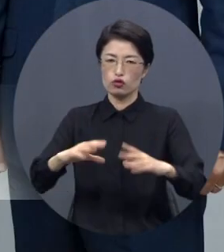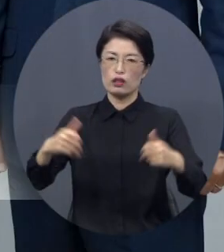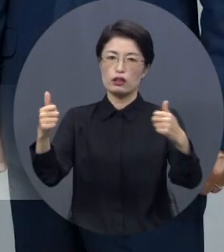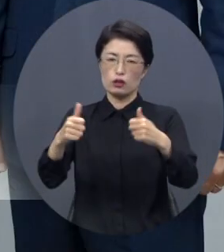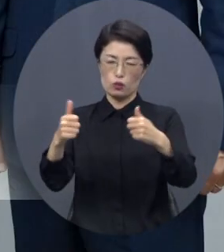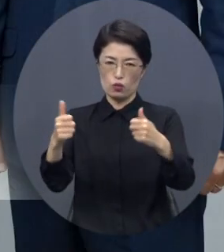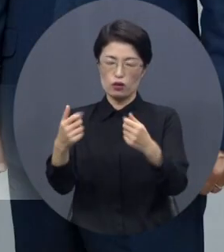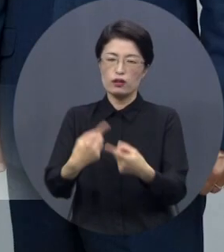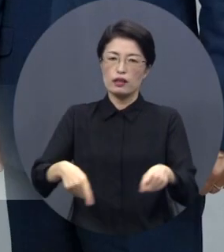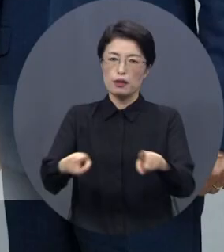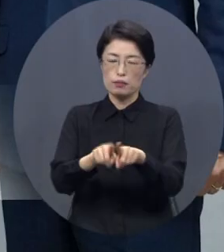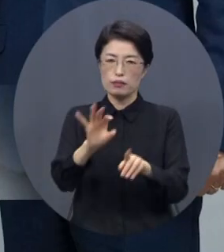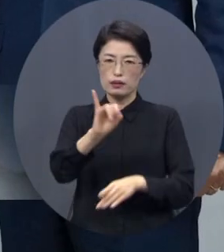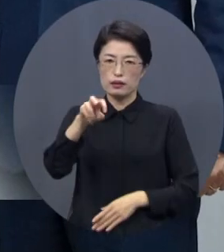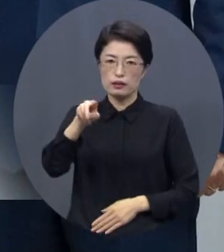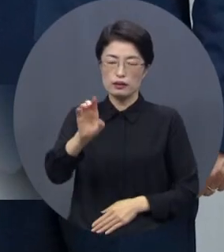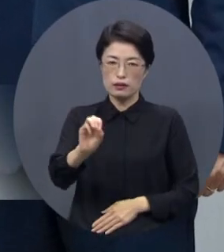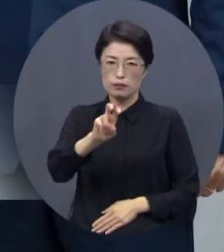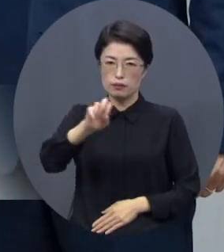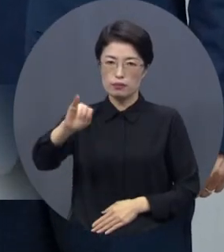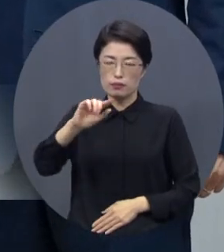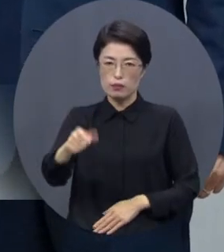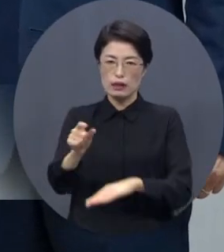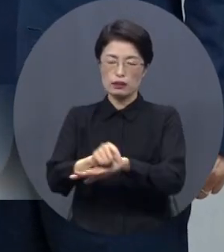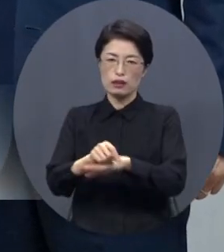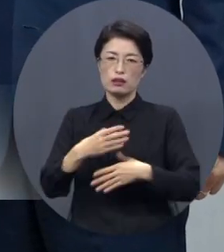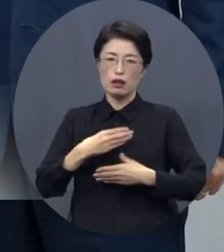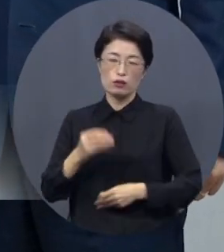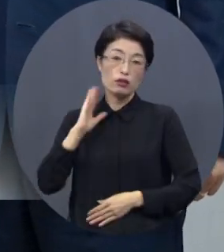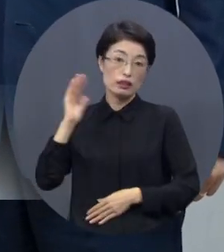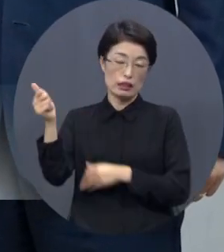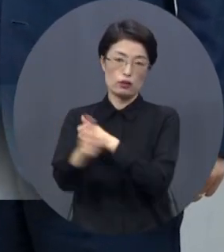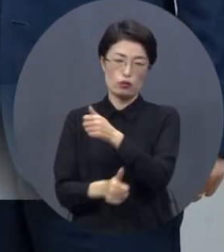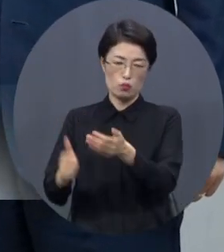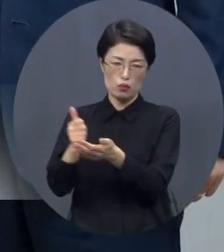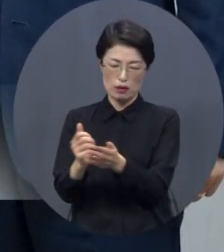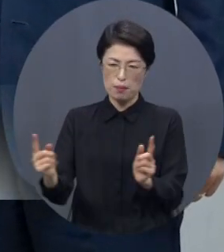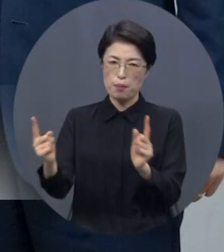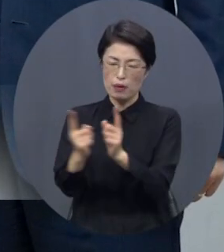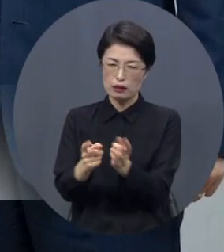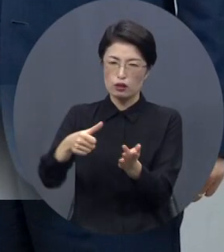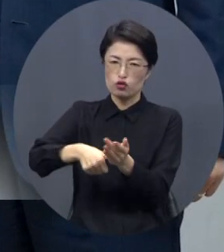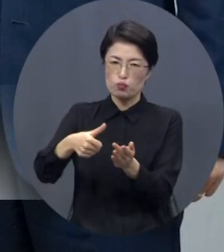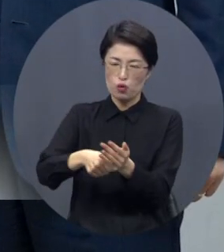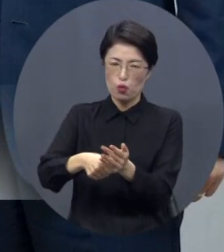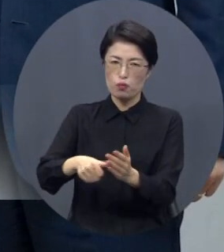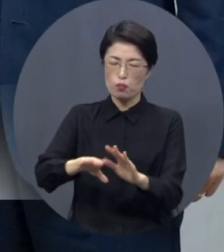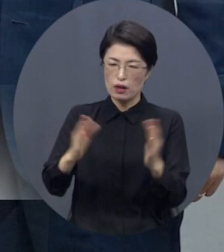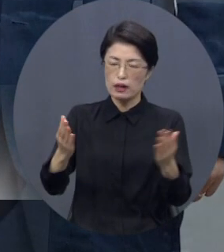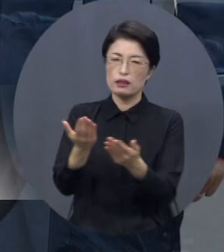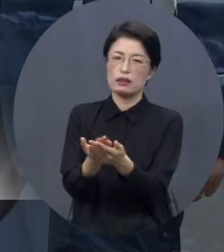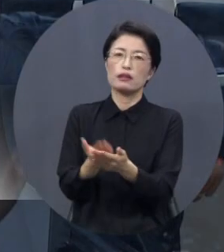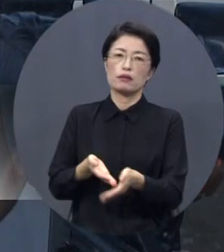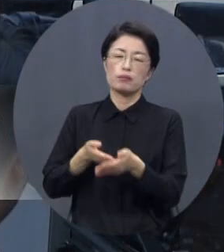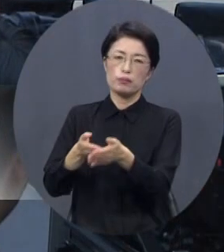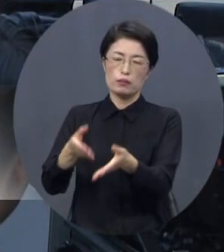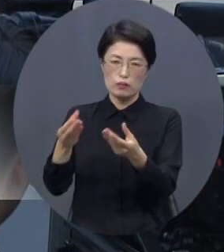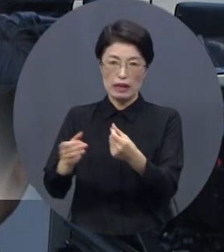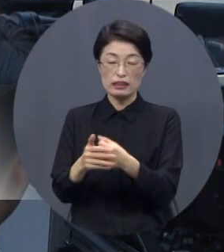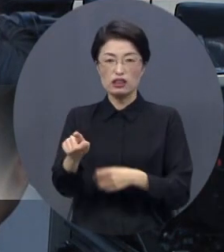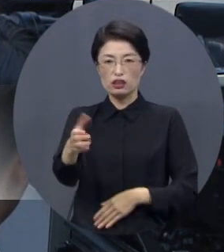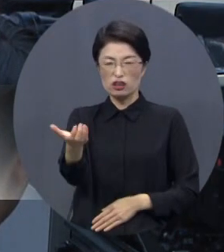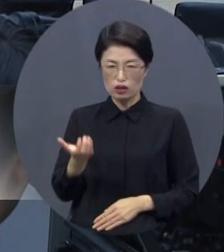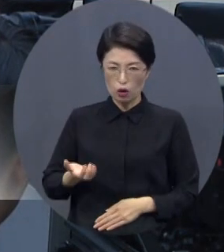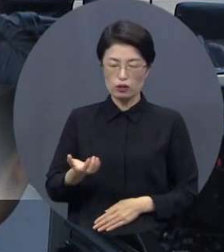행정안전부 장관을 만나 주민 투표 실시를 건의했습니다 이달 면담에 앞서 오영훈 지사와 제주지역